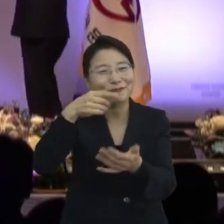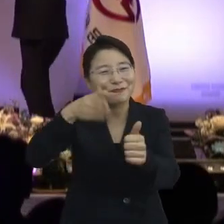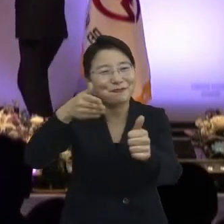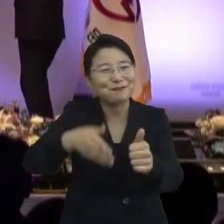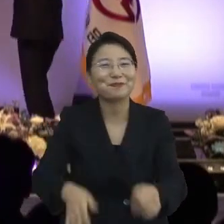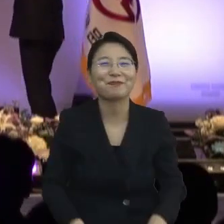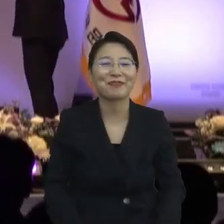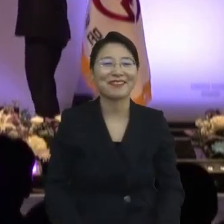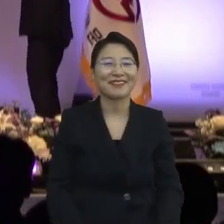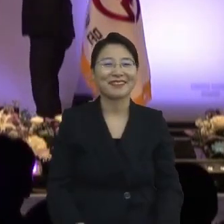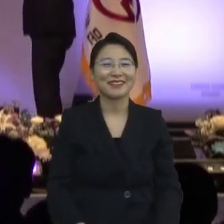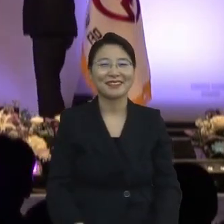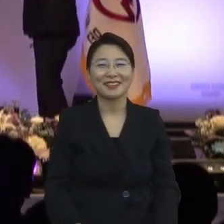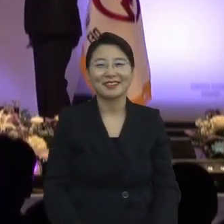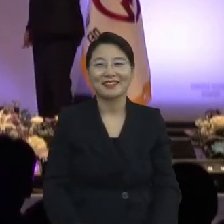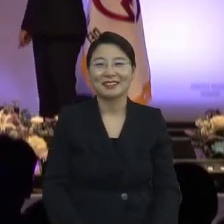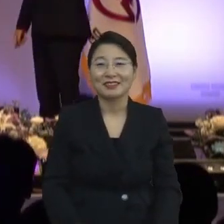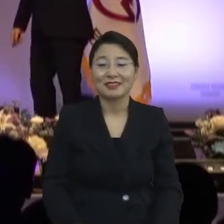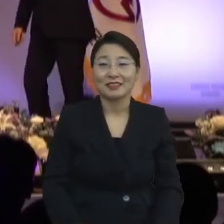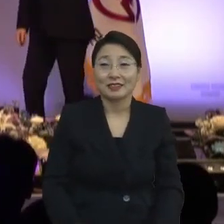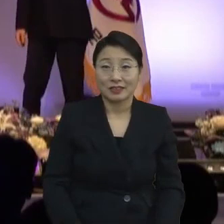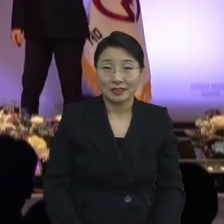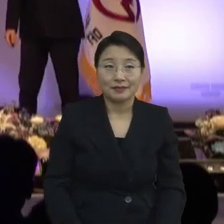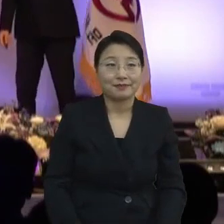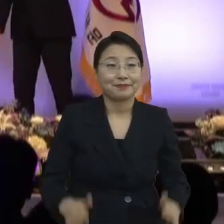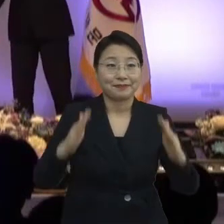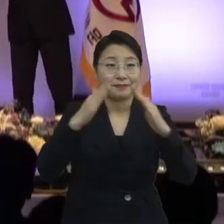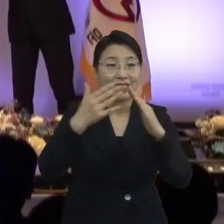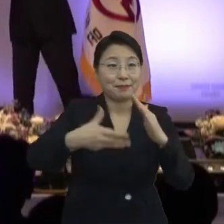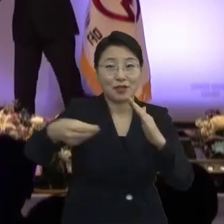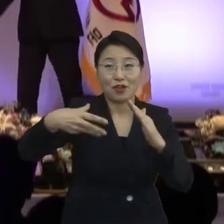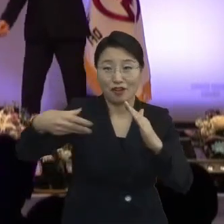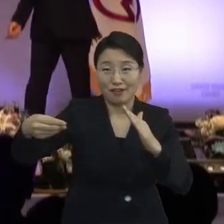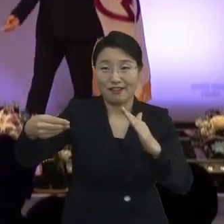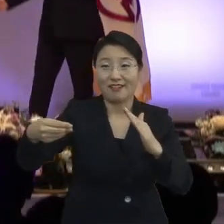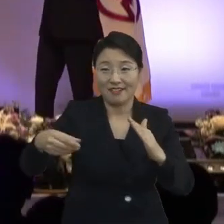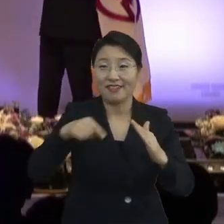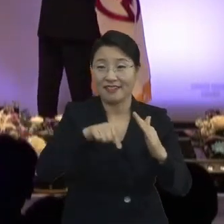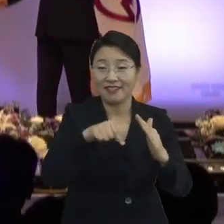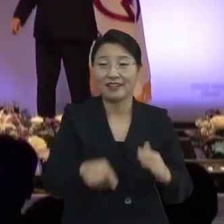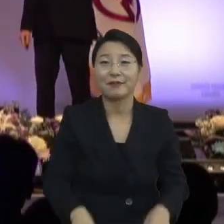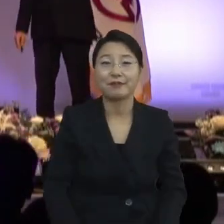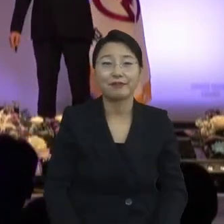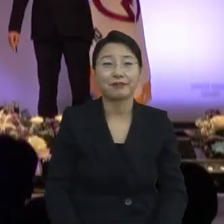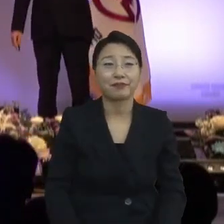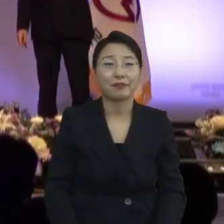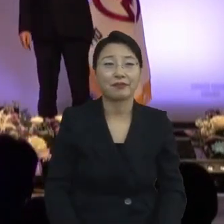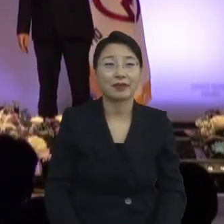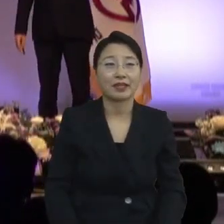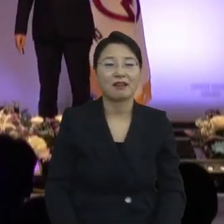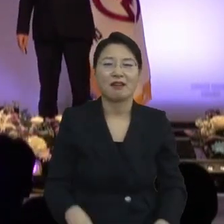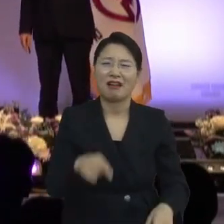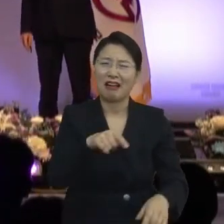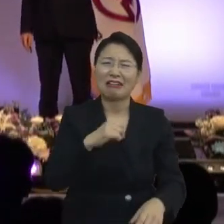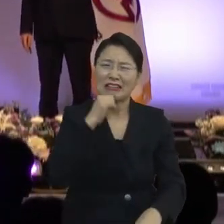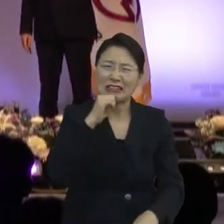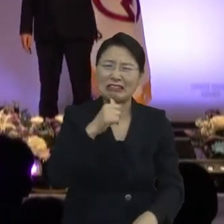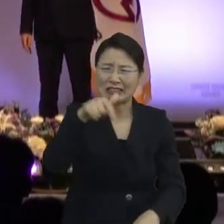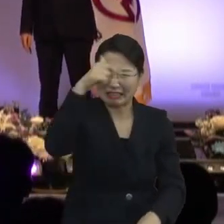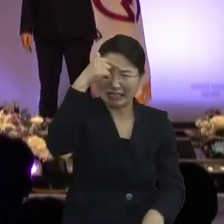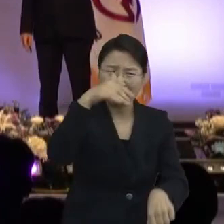네, 고맙습니다. 이제 임대주택입니다. 이건 뭐 보시면 아실 텐데 임대주택을 고급화해야 됩니다.